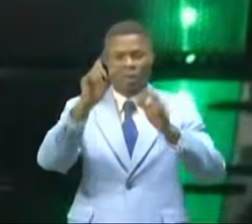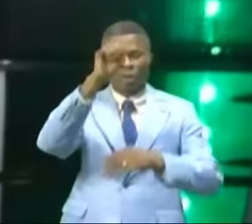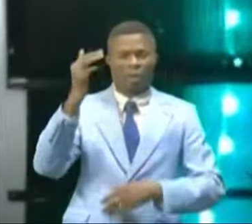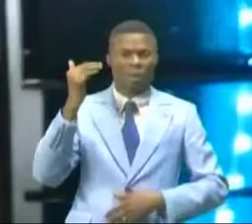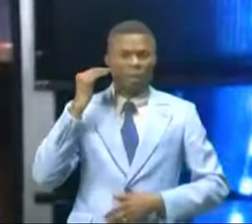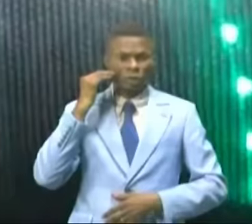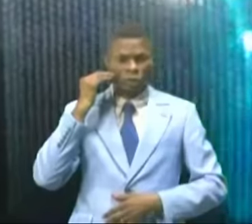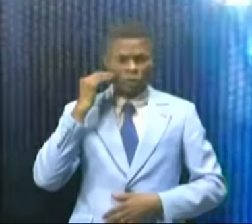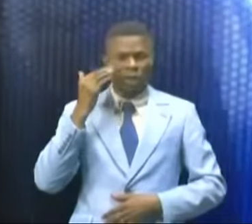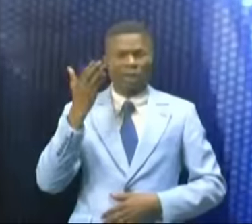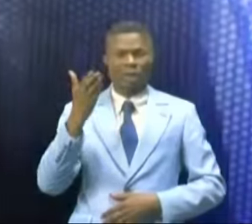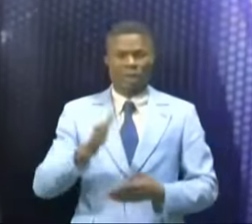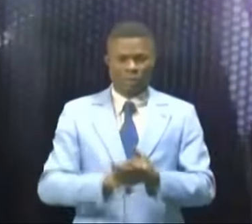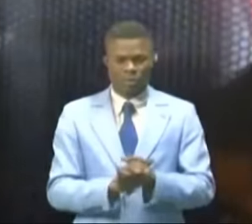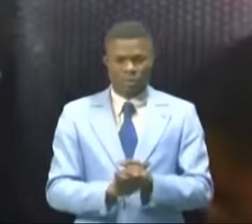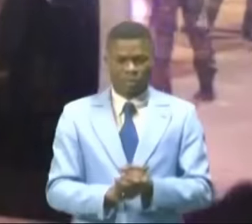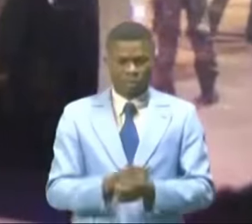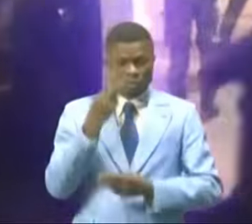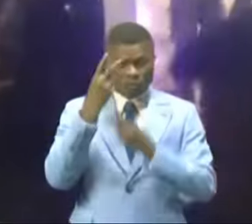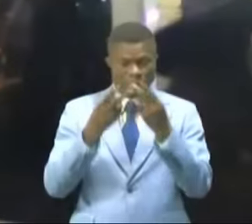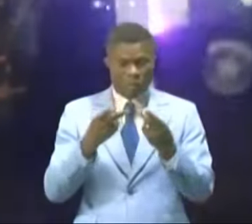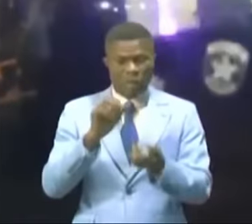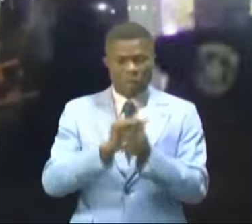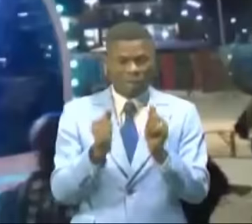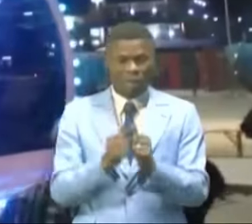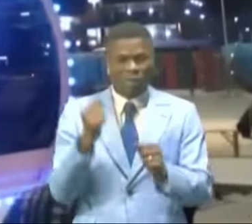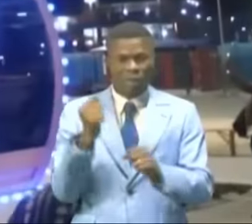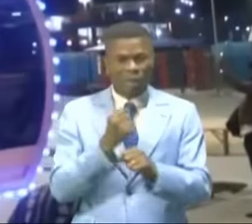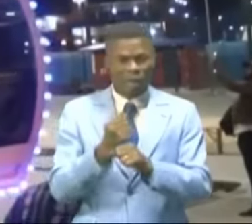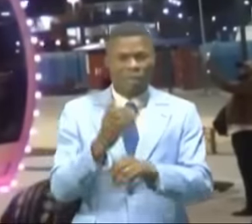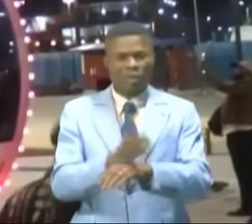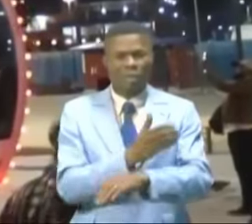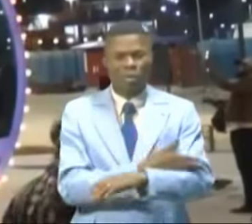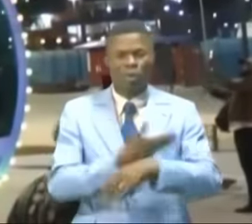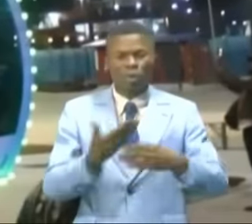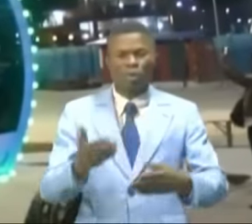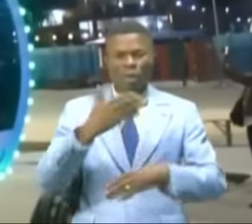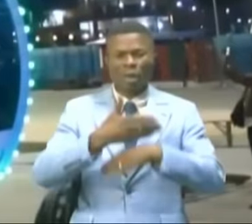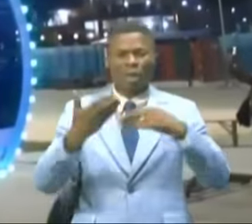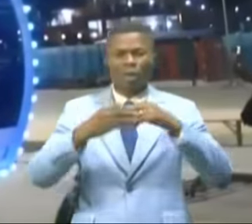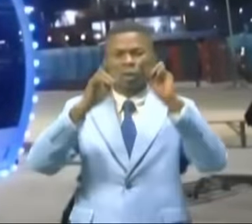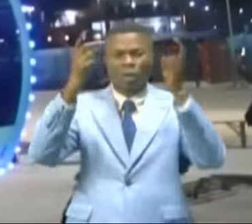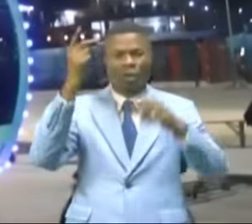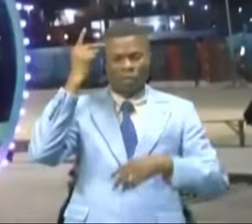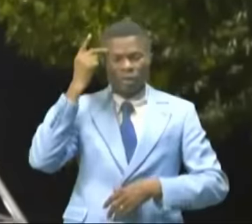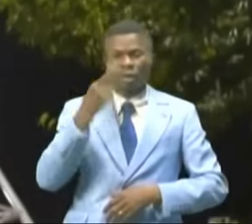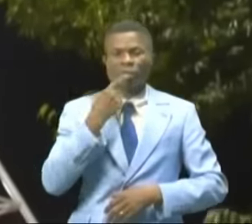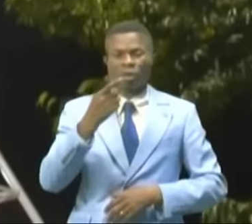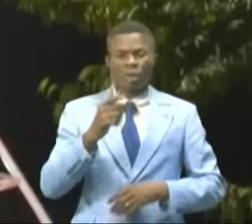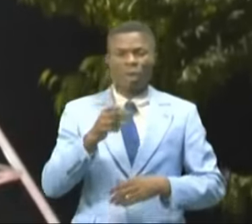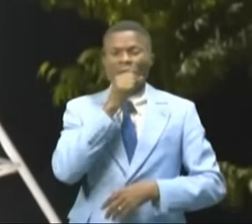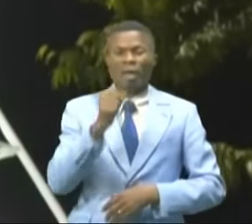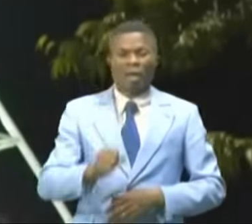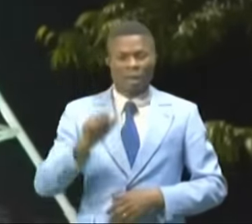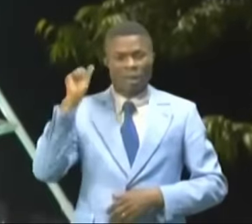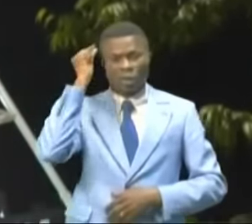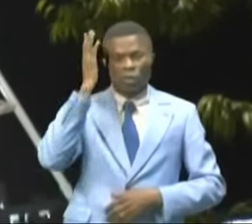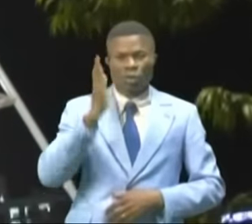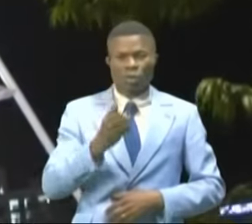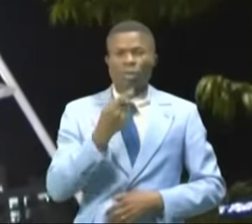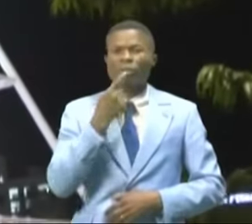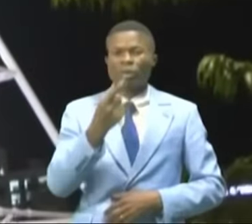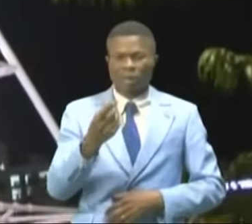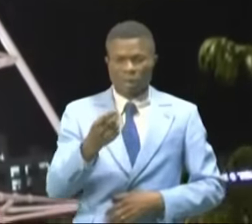ces deux personnalités de vérifier l'efficacité et le fonctionnement de cette dernière. Prenant la parole, le gouverneur Jean-Tini Ngobila confirme que ce